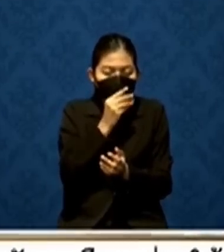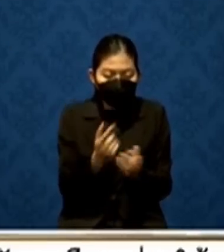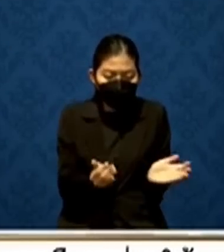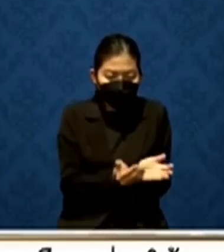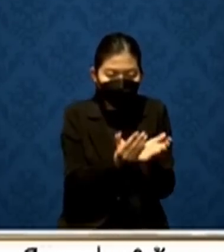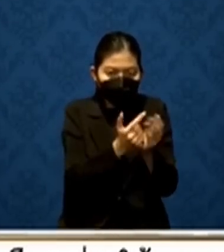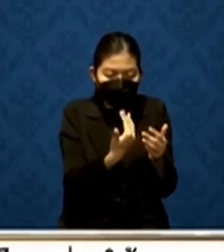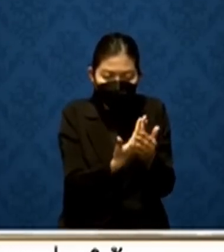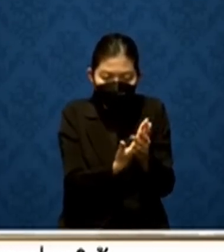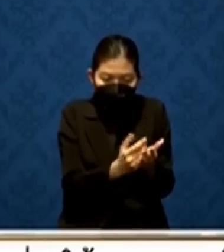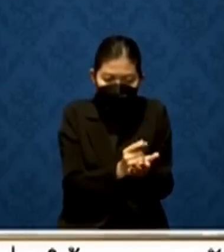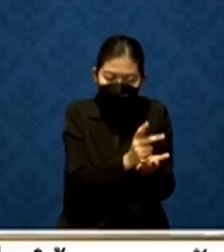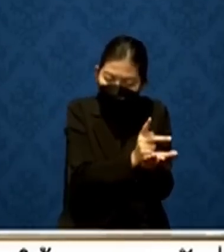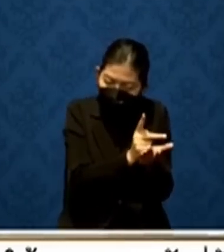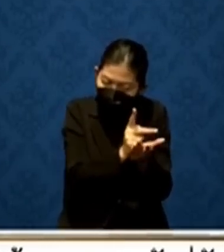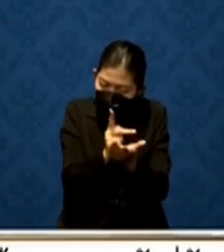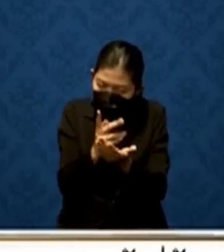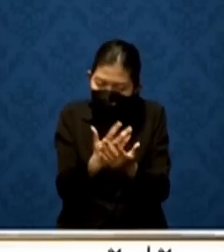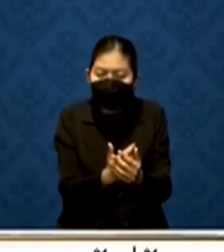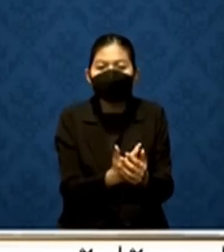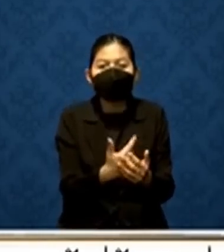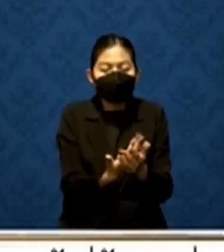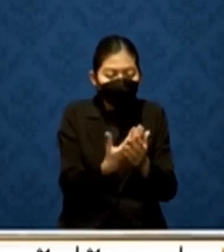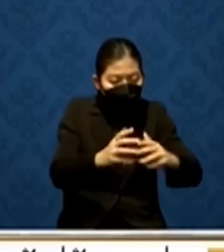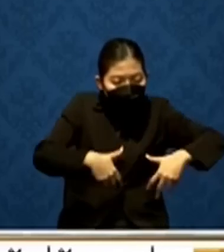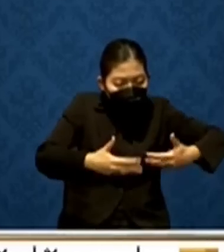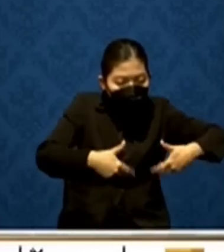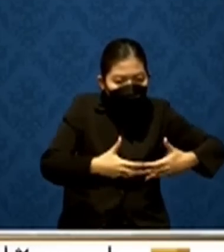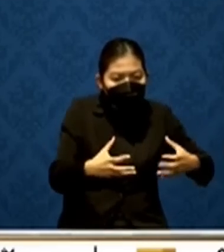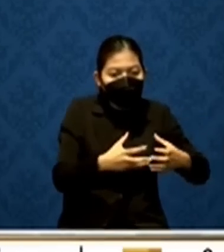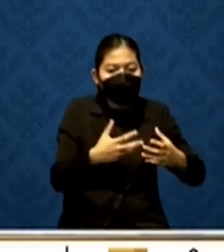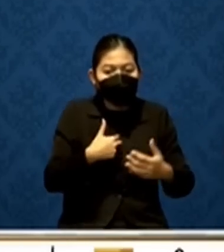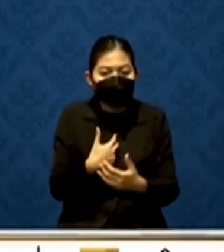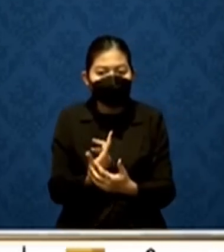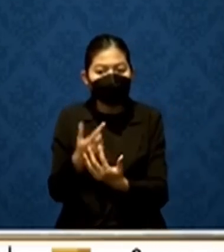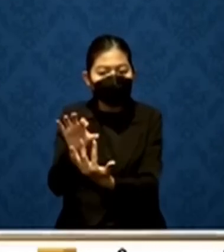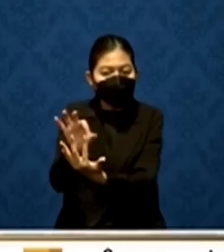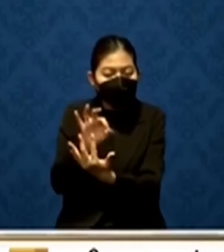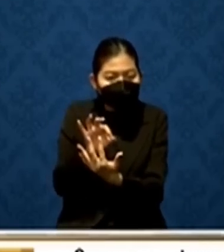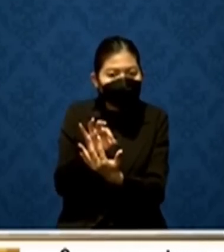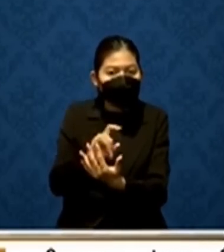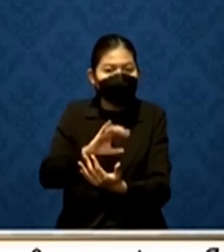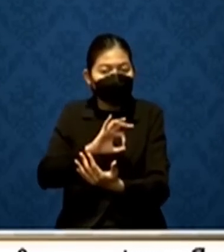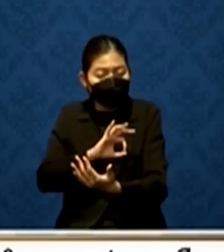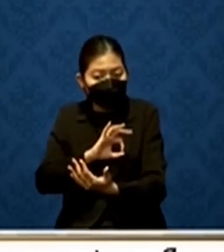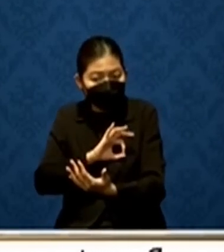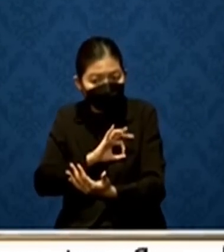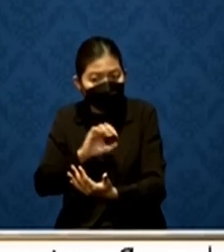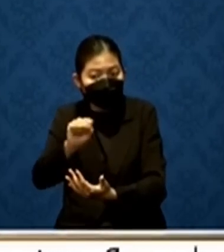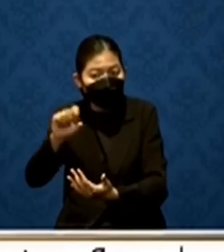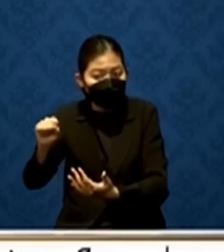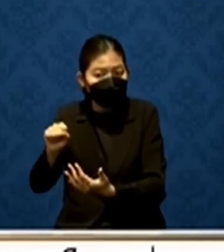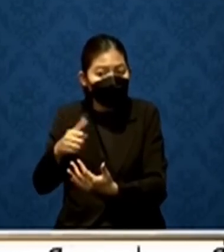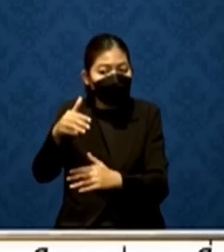สุนัขการใช้เงินและผลประโยชน์เพื่อมุ่งดึงสมาชิกสภาผู้แทนราษฎรจากพรรคการเมืองอื่นเข้า